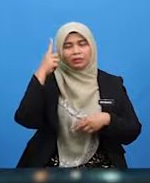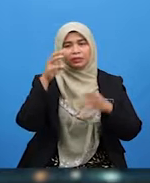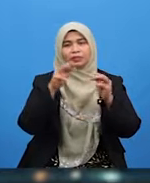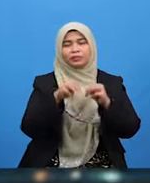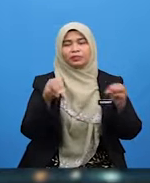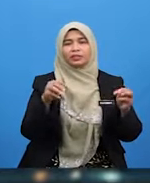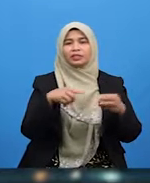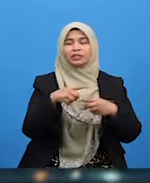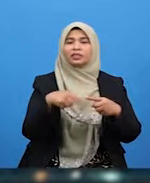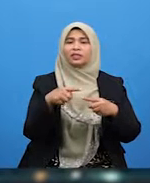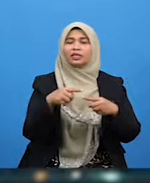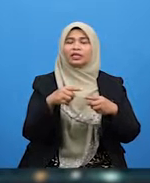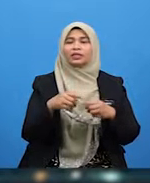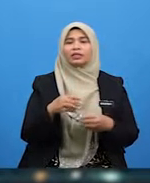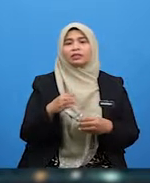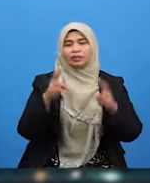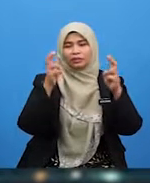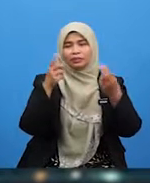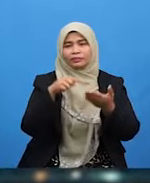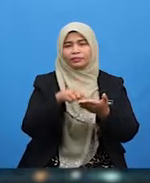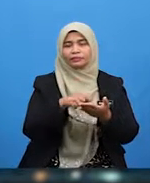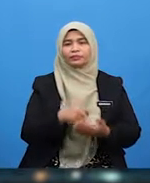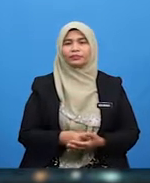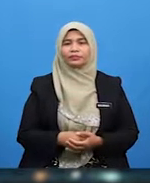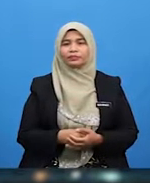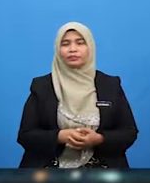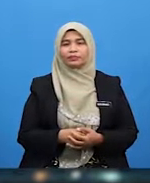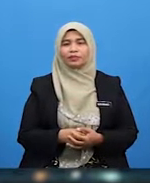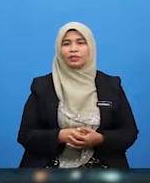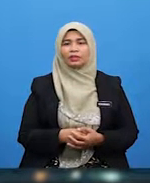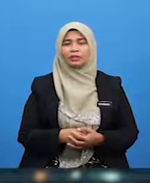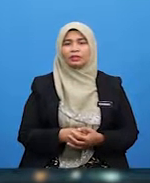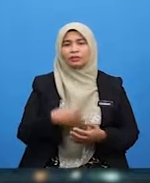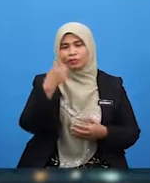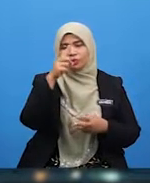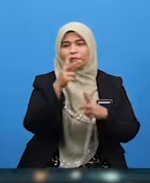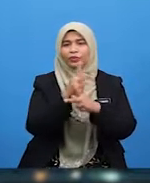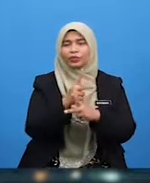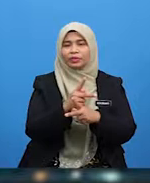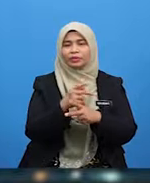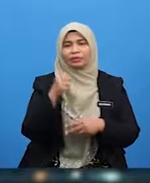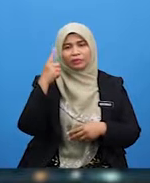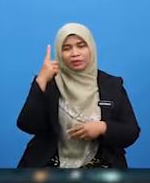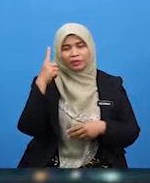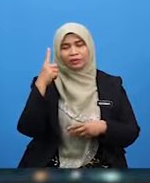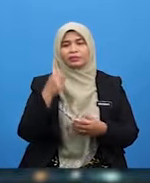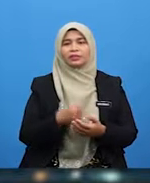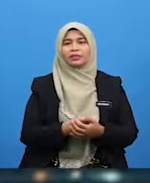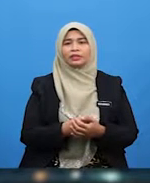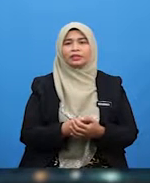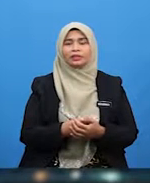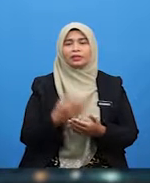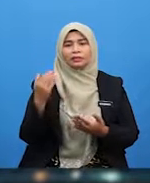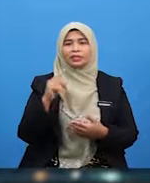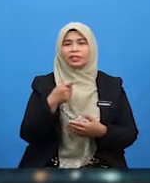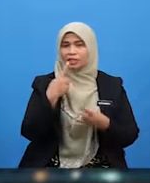murid-murid berkaitan subtopik yang telah dipelajari. Bagi mengukuhkan lagi pemahaman terhadap penerangan Ustazah, mari